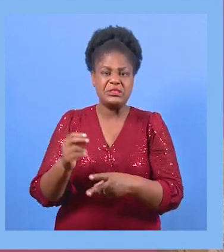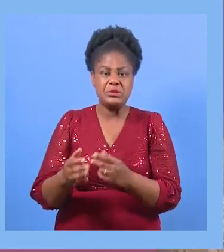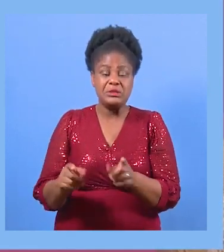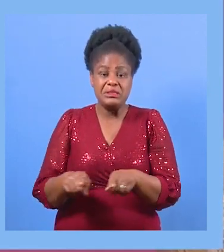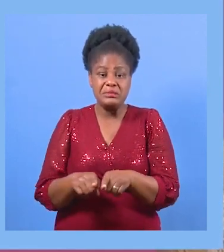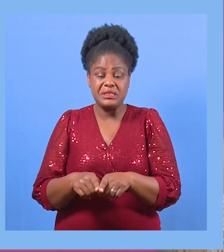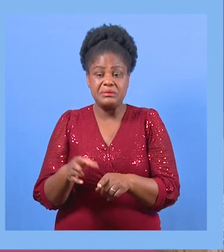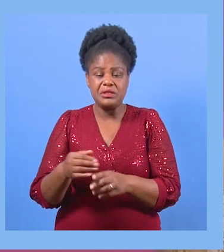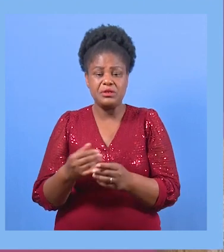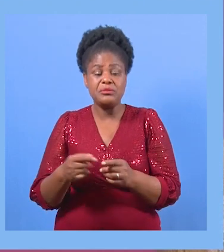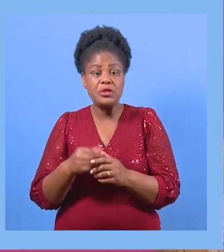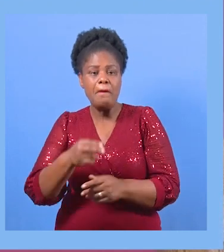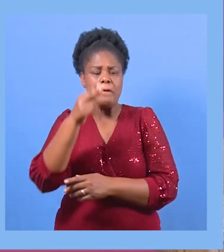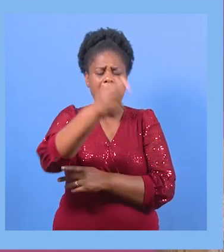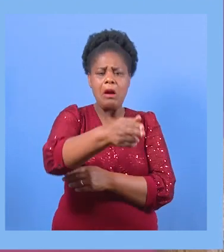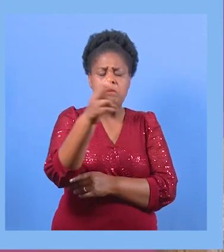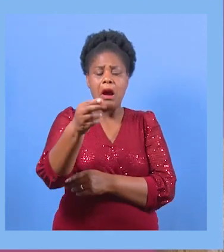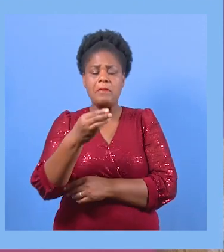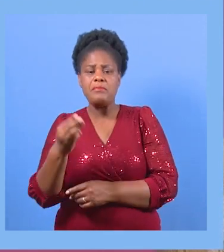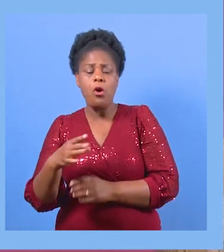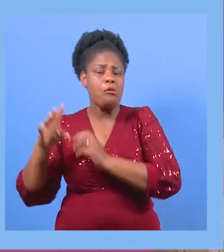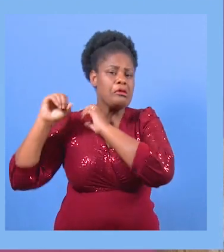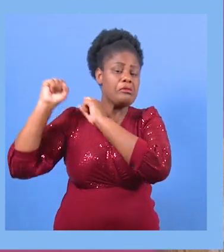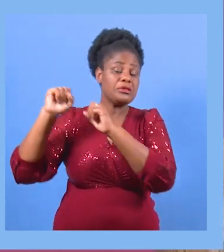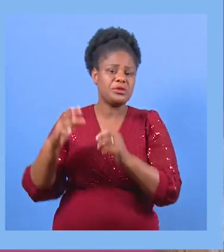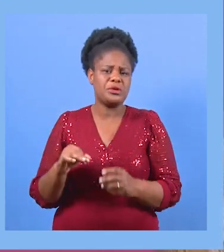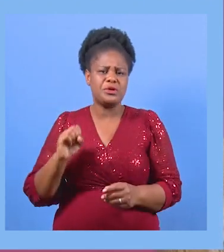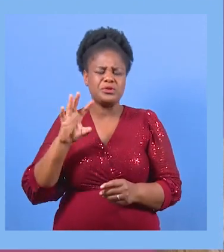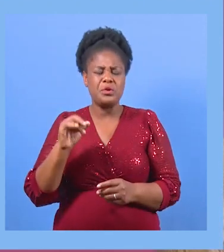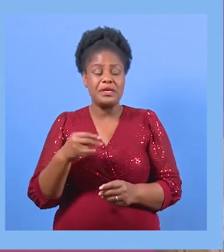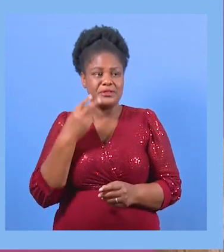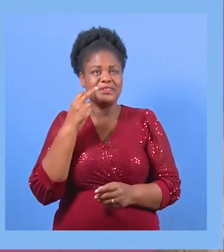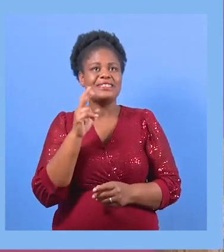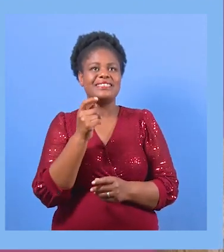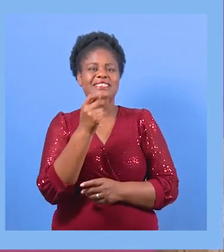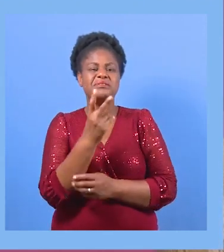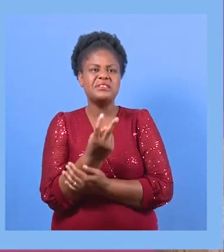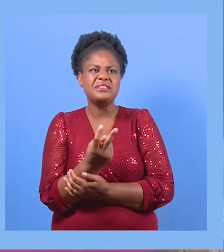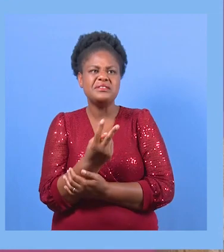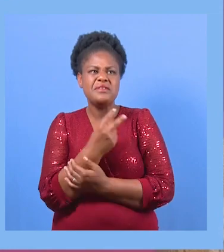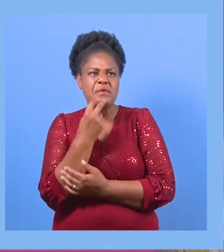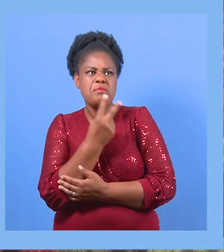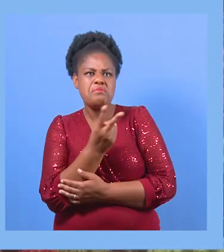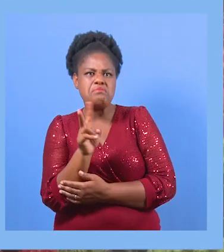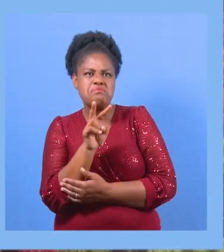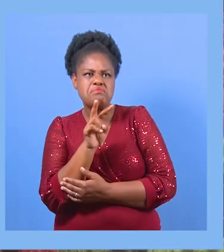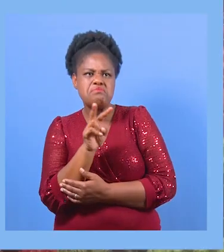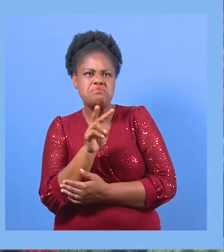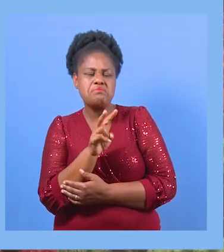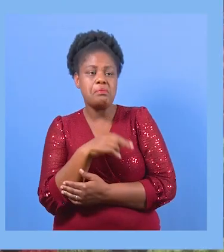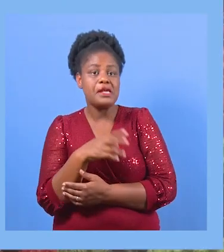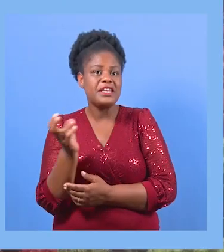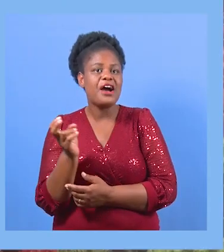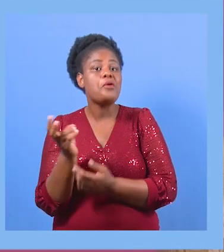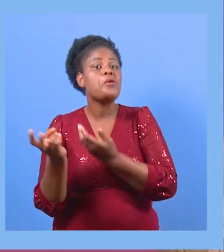dzakafanana neidzodzo dzichibuda. Saka anenge achiumbwa anoona sekunge chinhu chakanaka oda kuchiteedzera. Chechipiri, kune